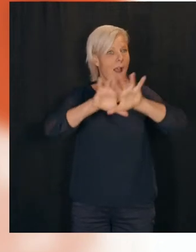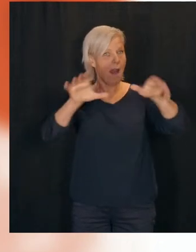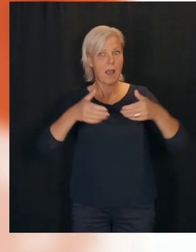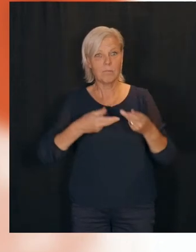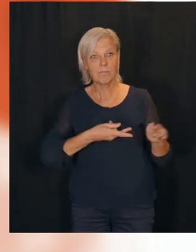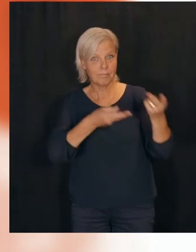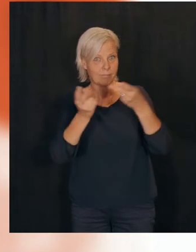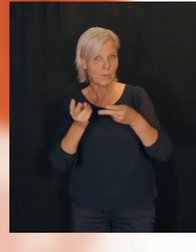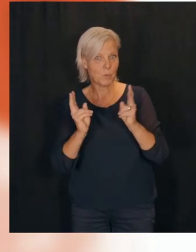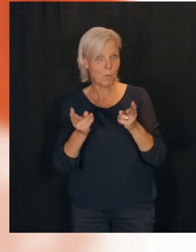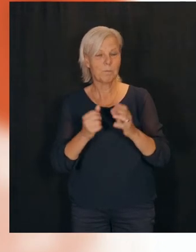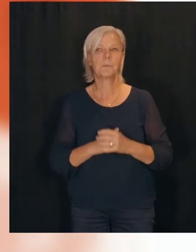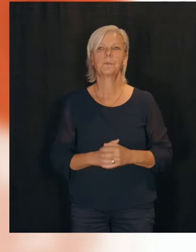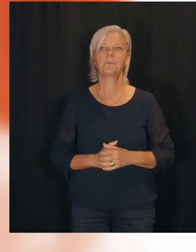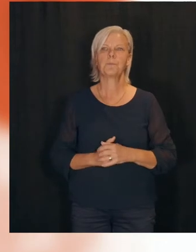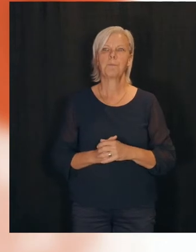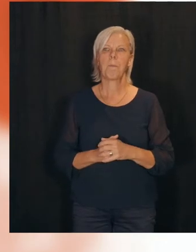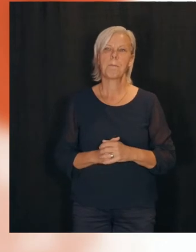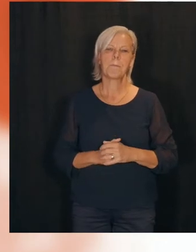Nästa.